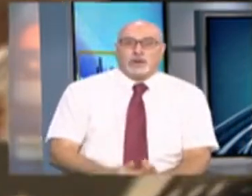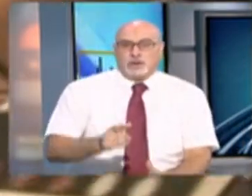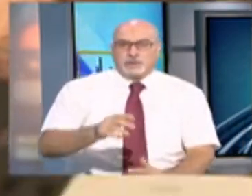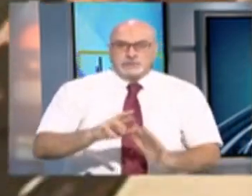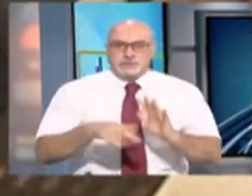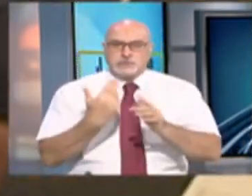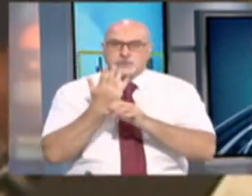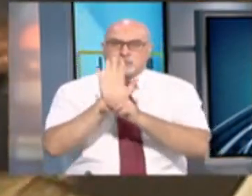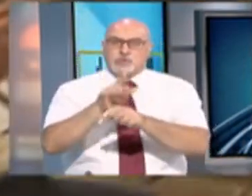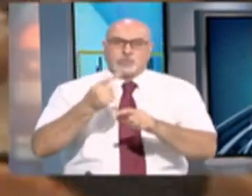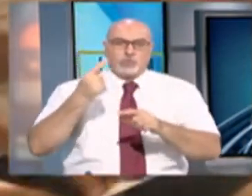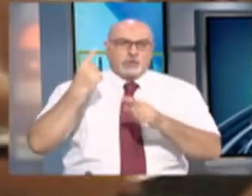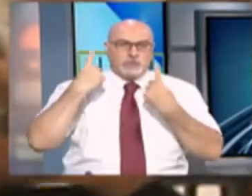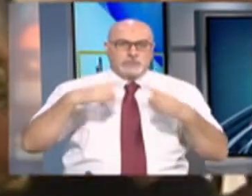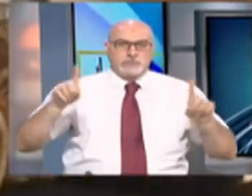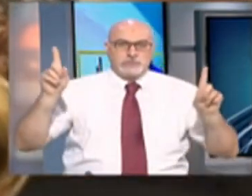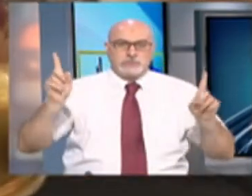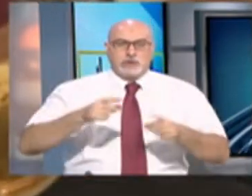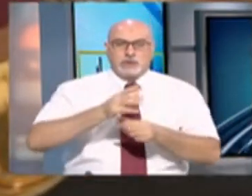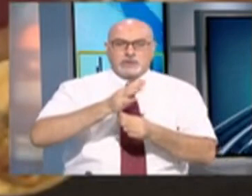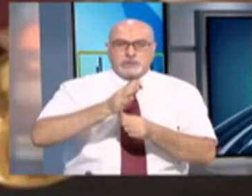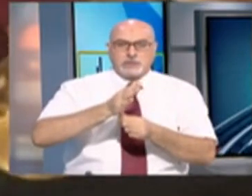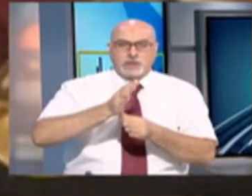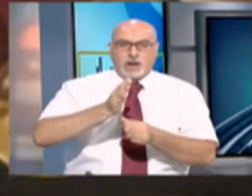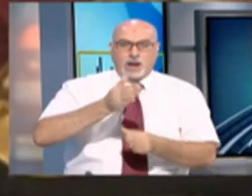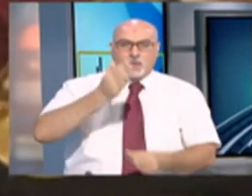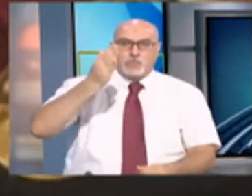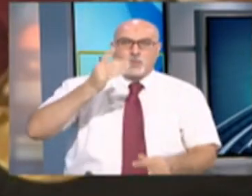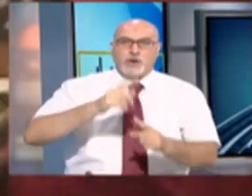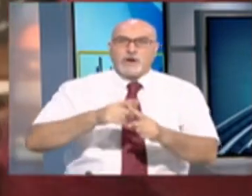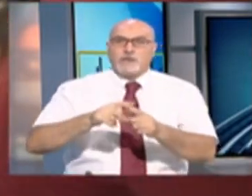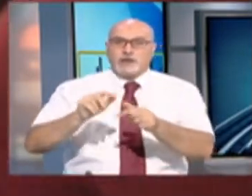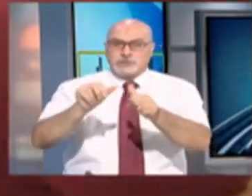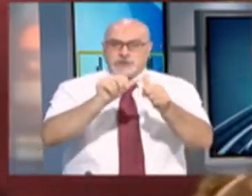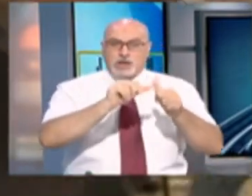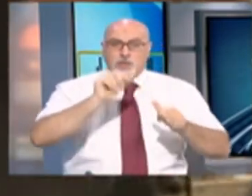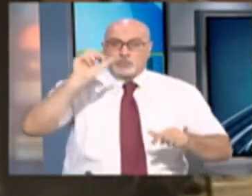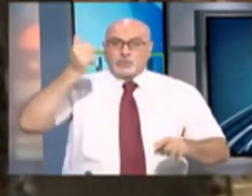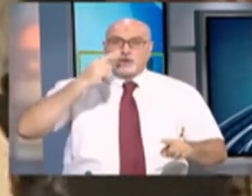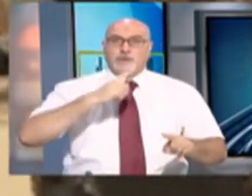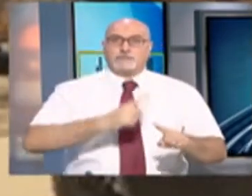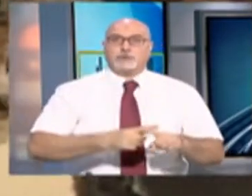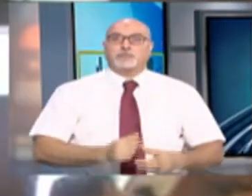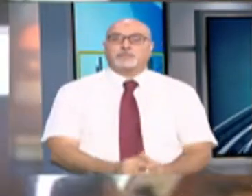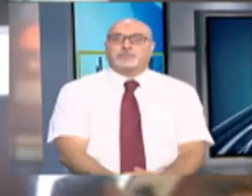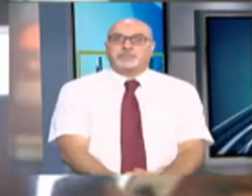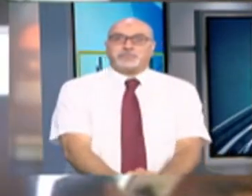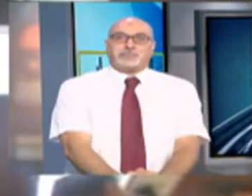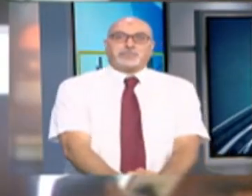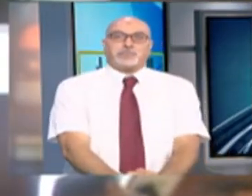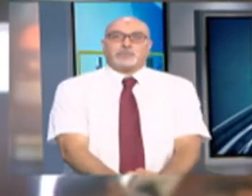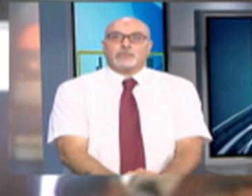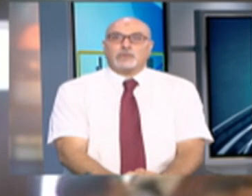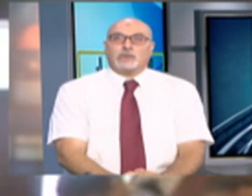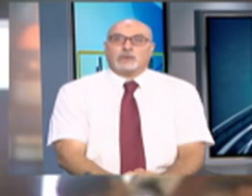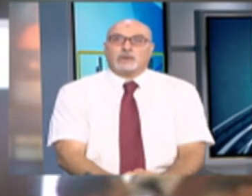تقديم النشيد الوطني قسما بتوزيع سمفوني لأول مرة. فيه عمل آخر يعجب